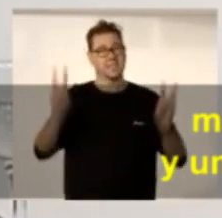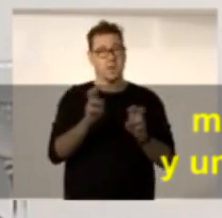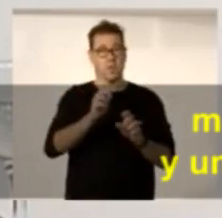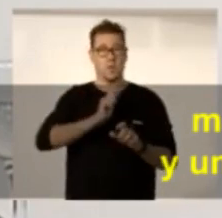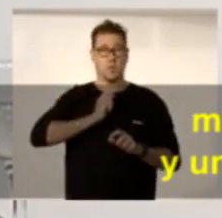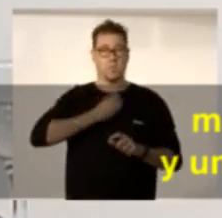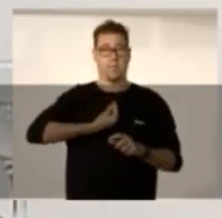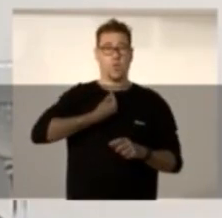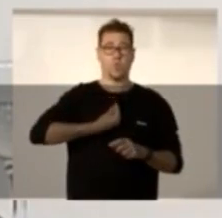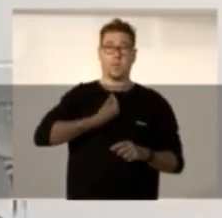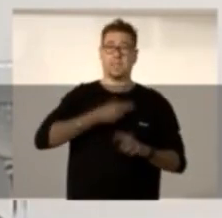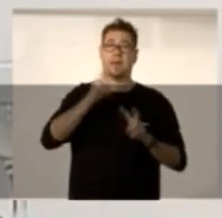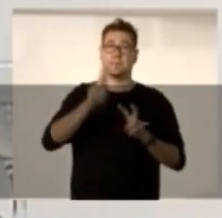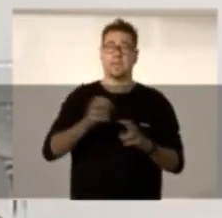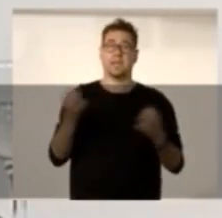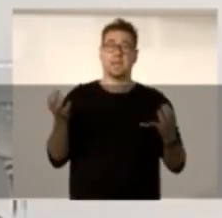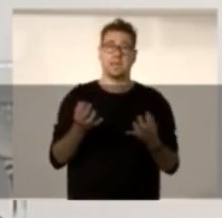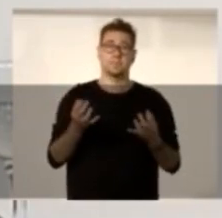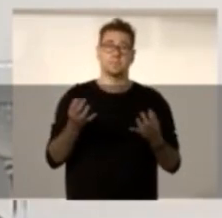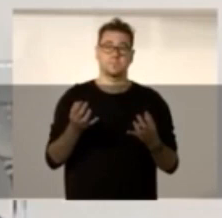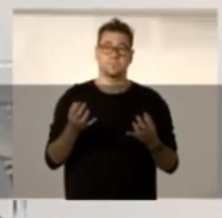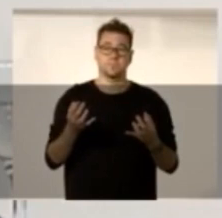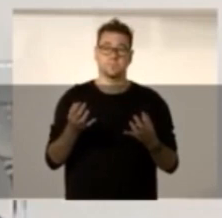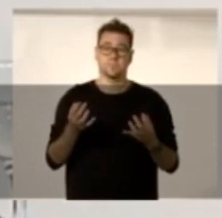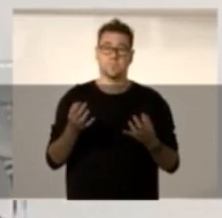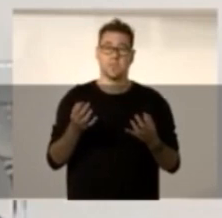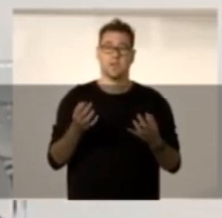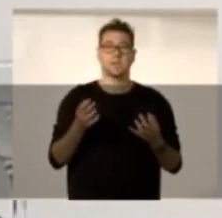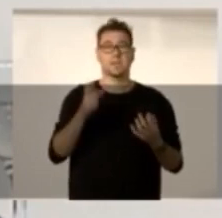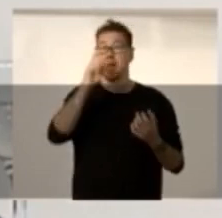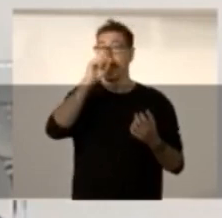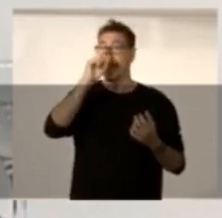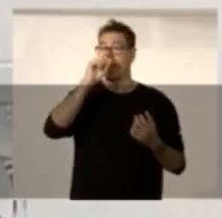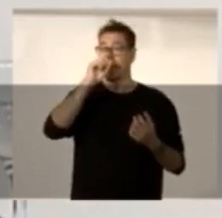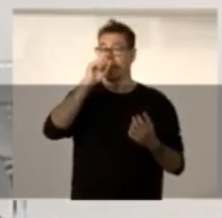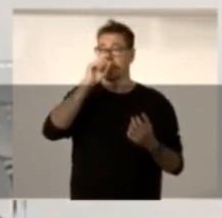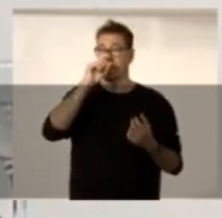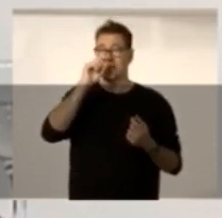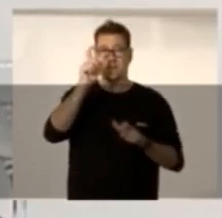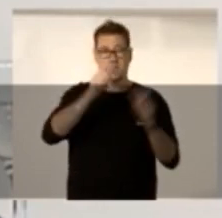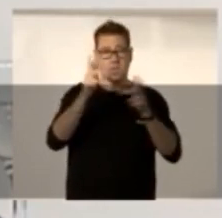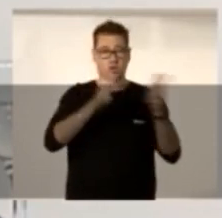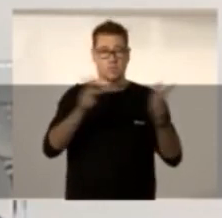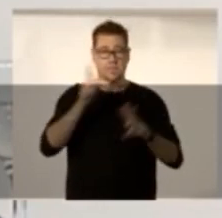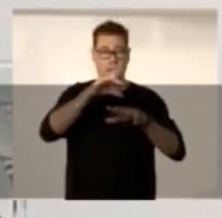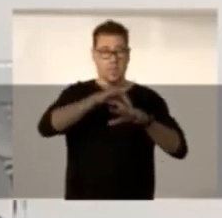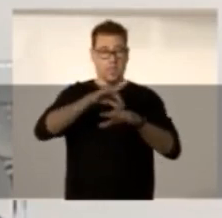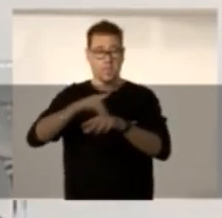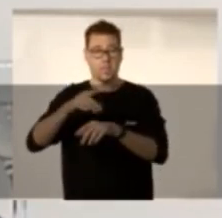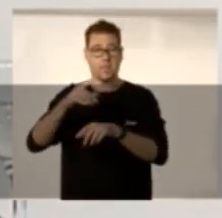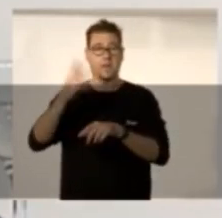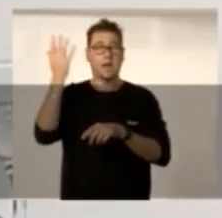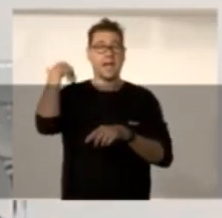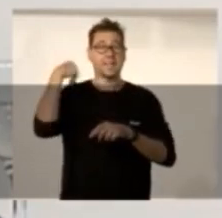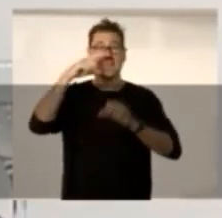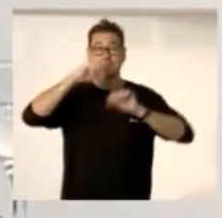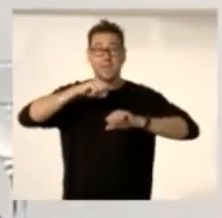ara és que cada volta l'edat de les persones que ingressen o estan a la UCI és més